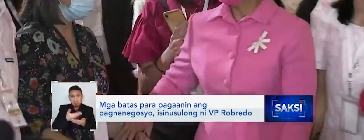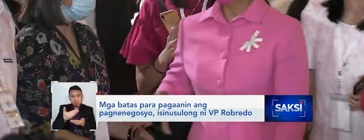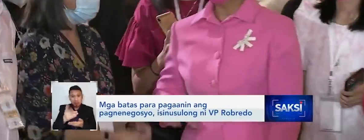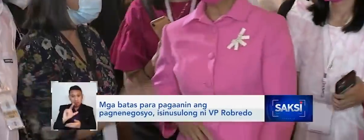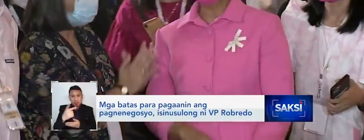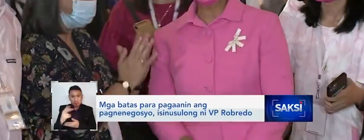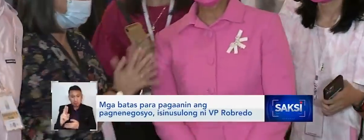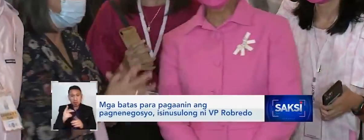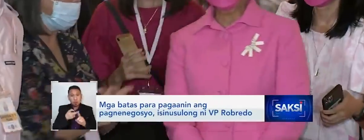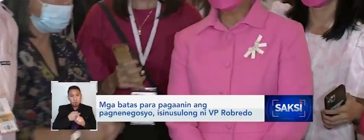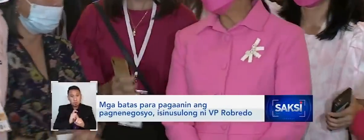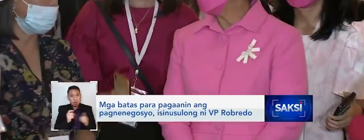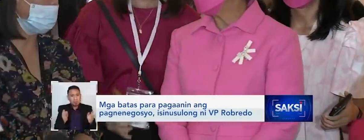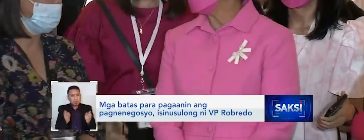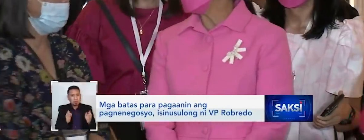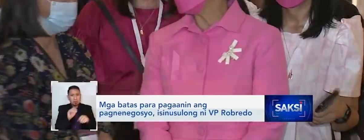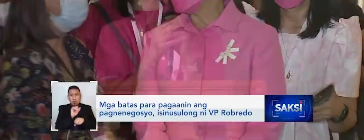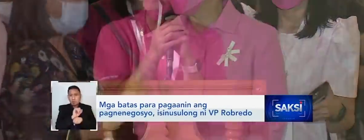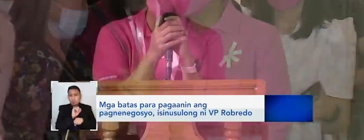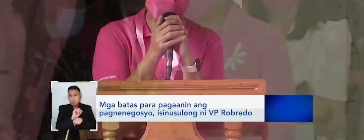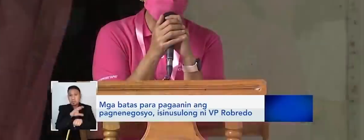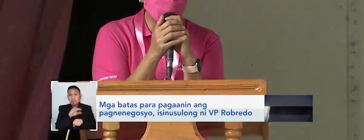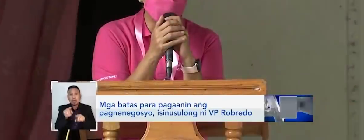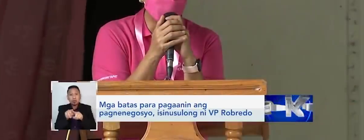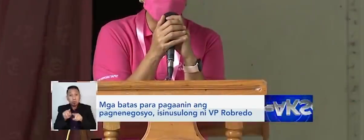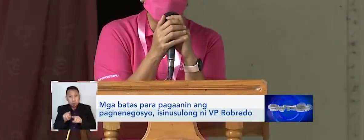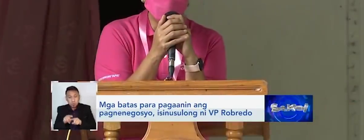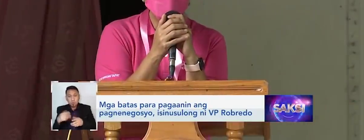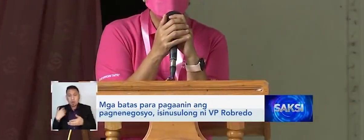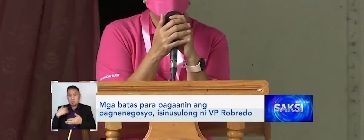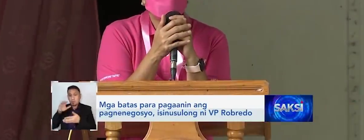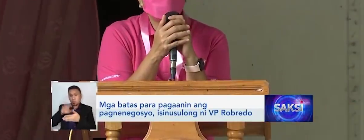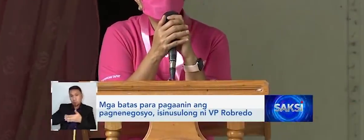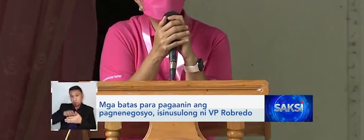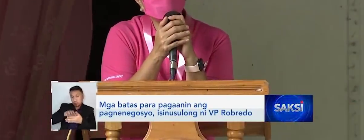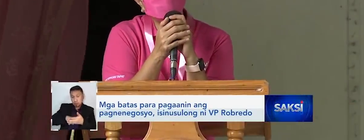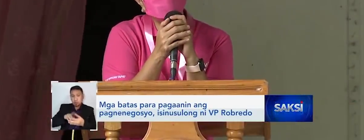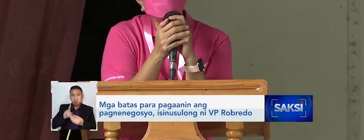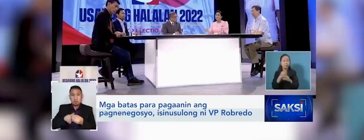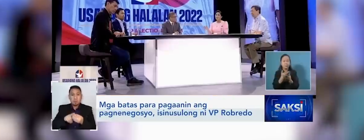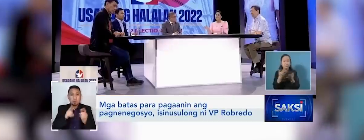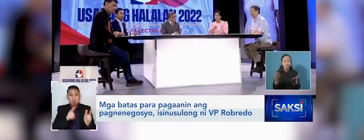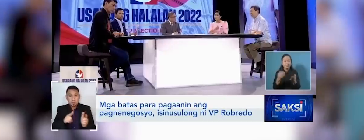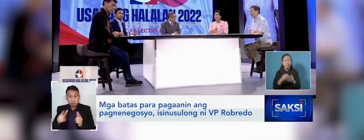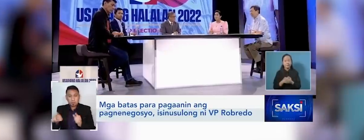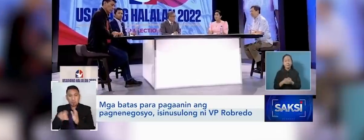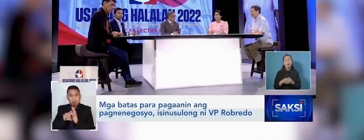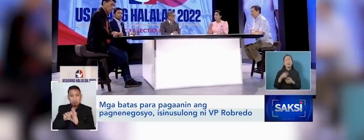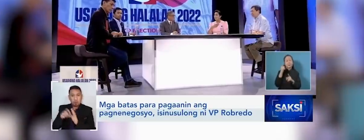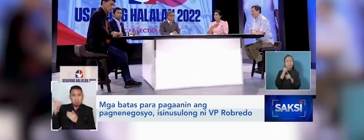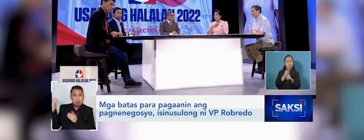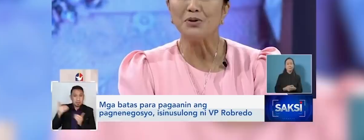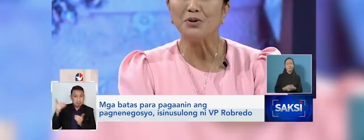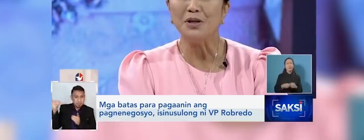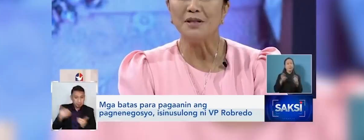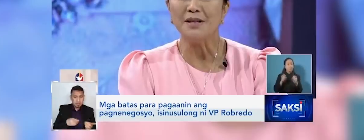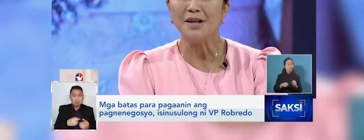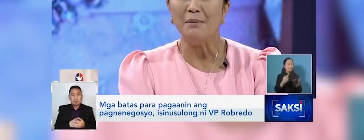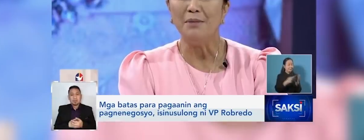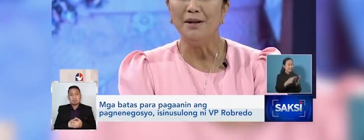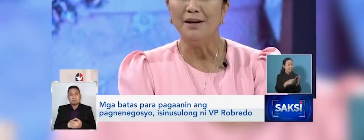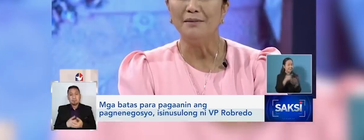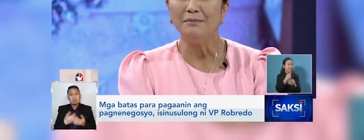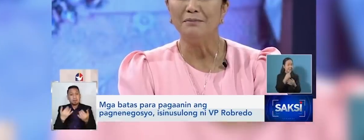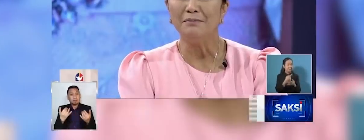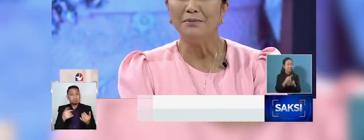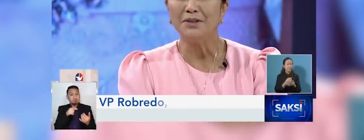maliliit na negosyo at pagkakaroon ng mga diskwento sa logistics tulad ng shipping at delivery. Dumalo rin si Robredo sa election